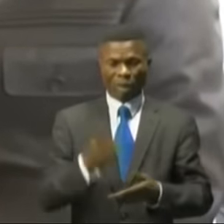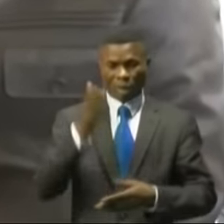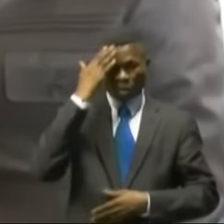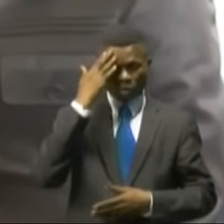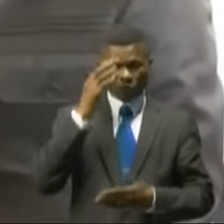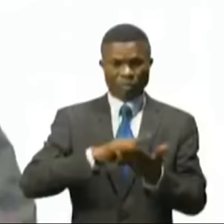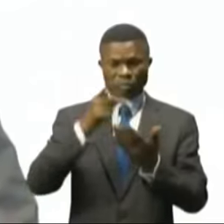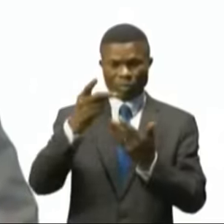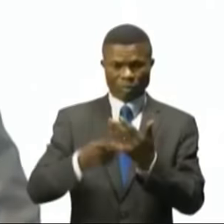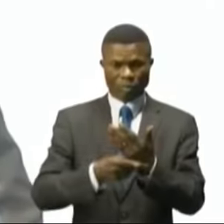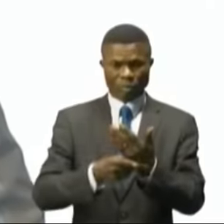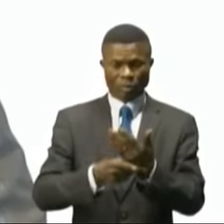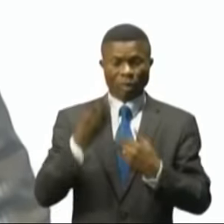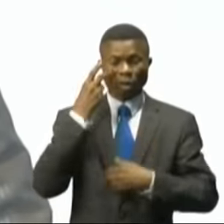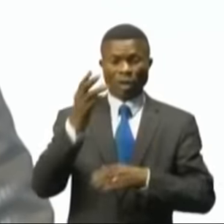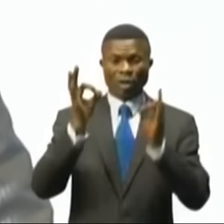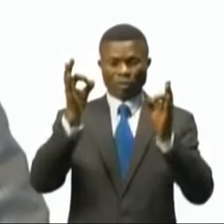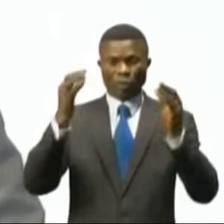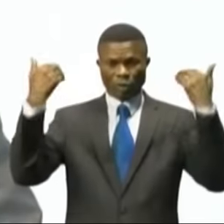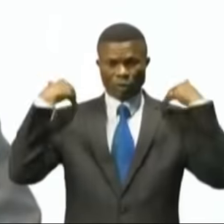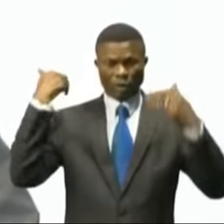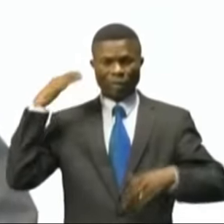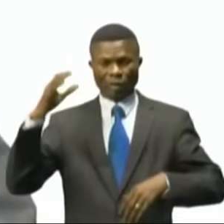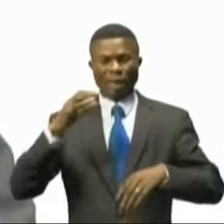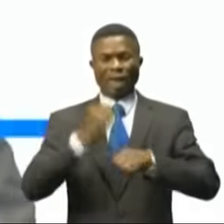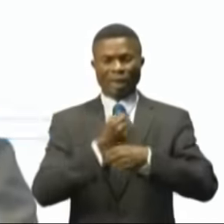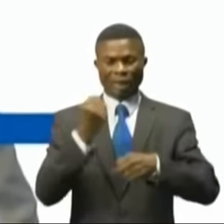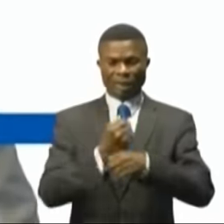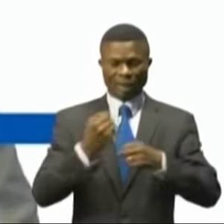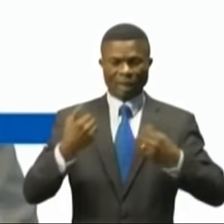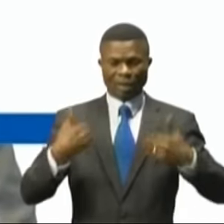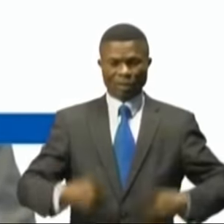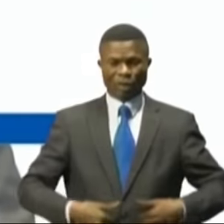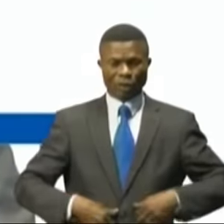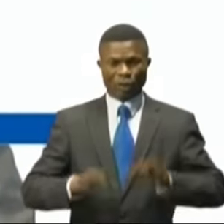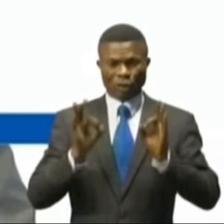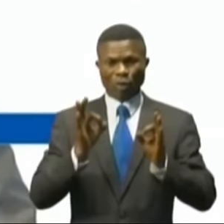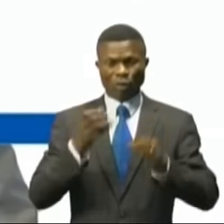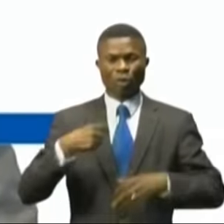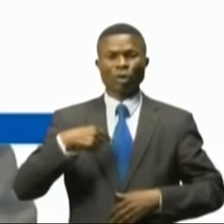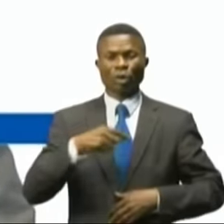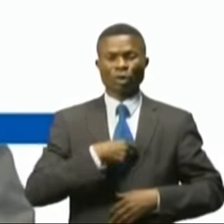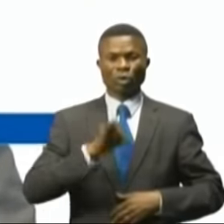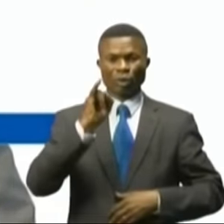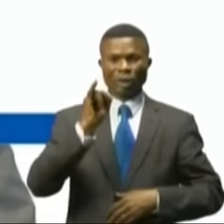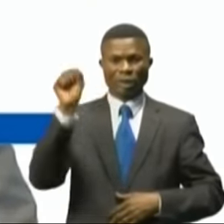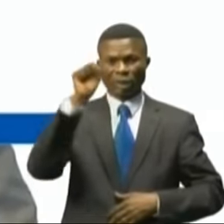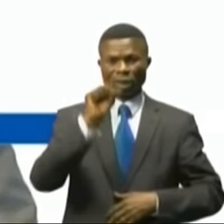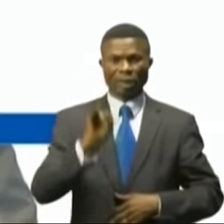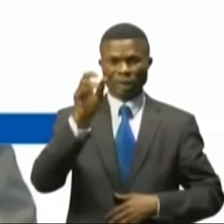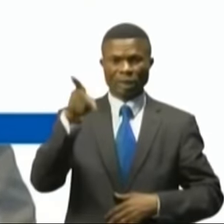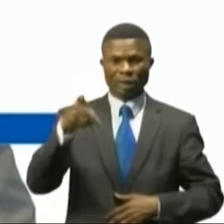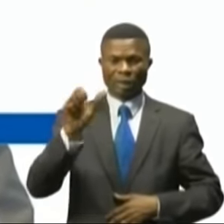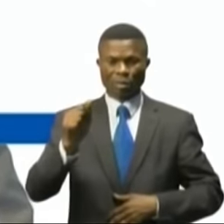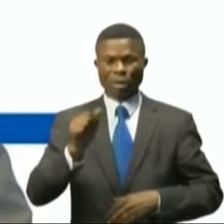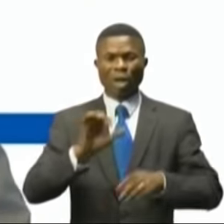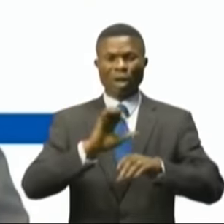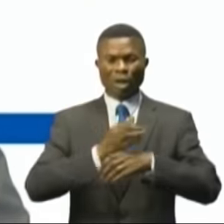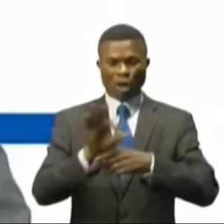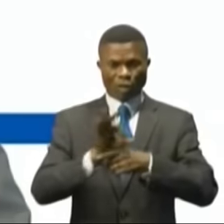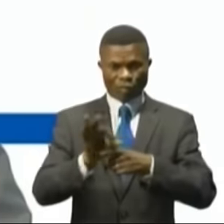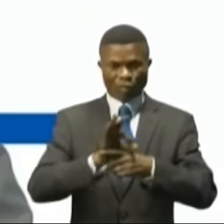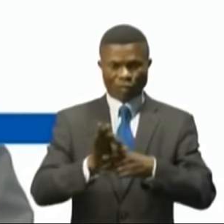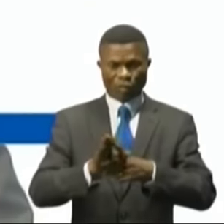cadre de la nouvelle vision du chef de l'État sur l'entrepreneuriat des jeunes, donc nous, ISIPA, nous formons les